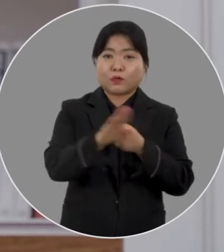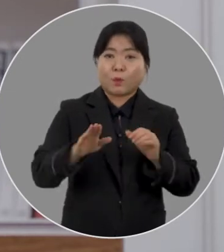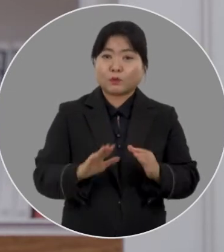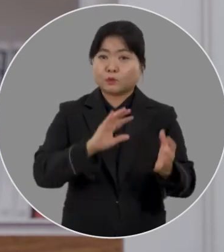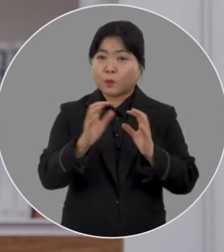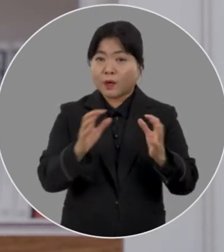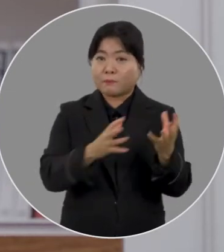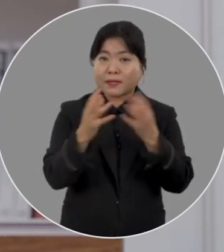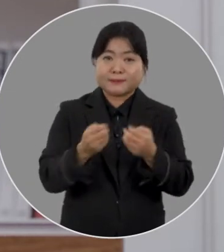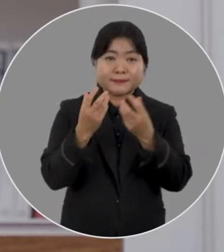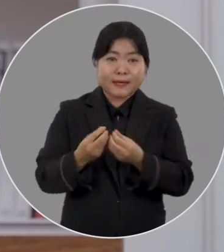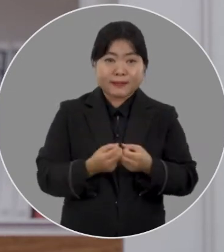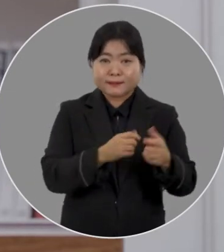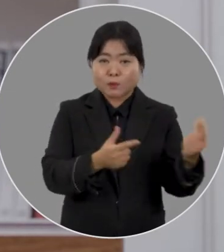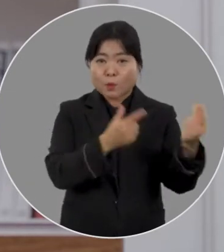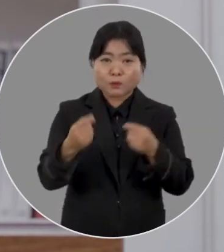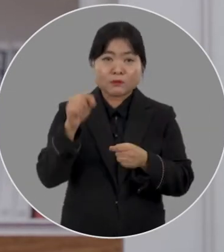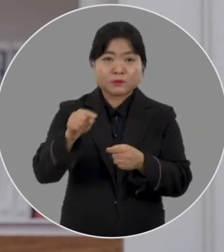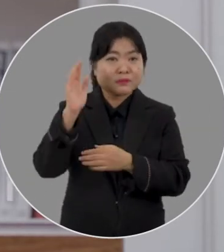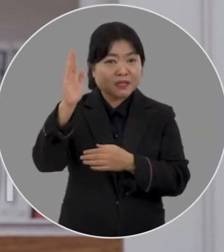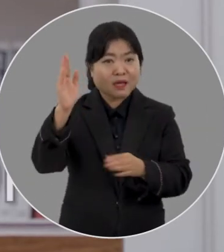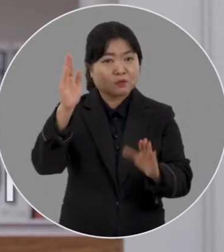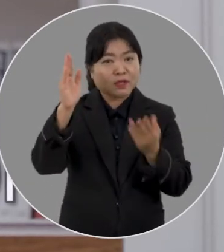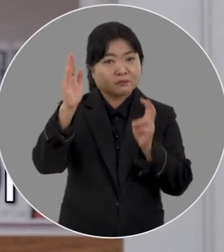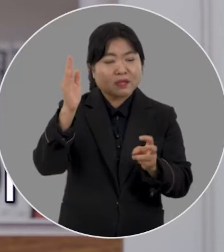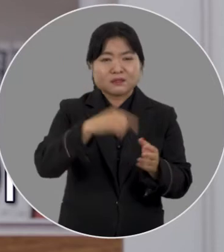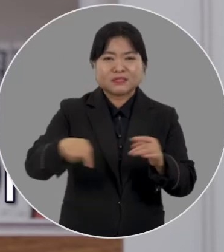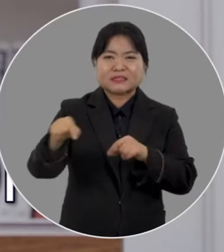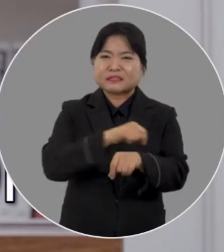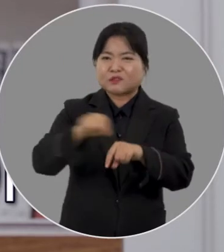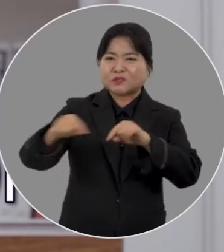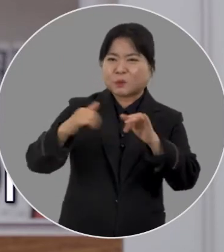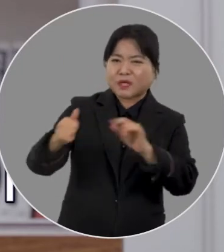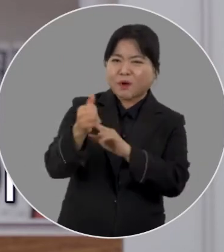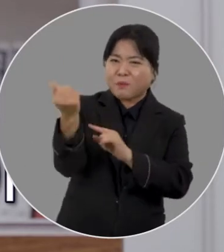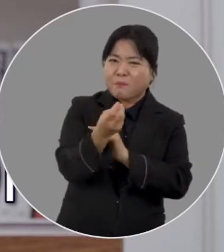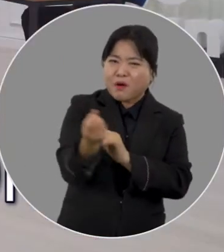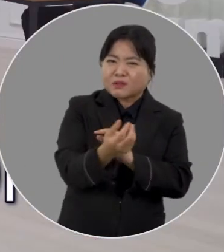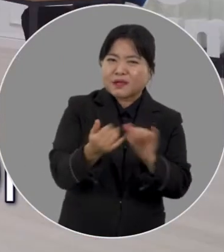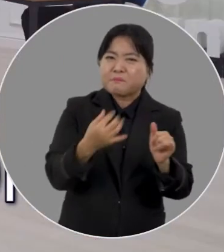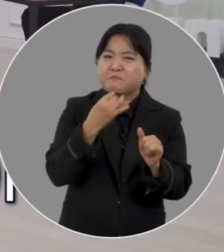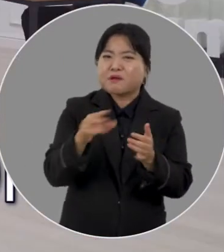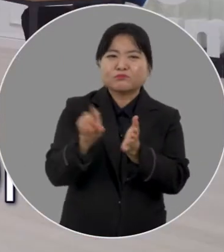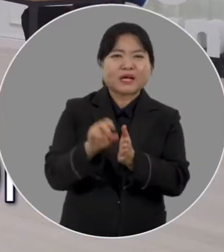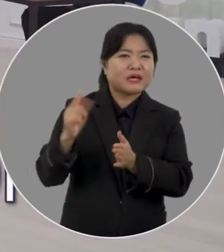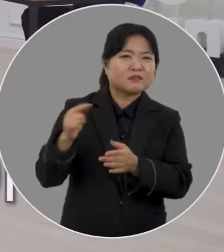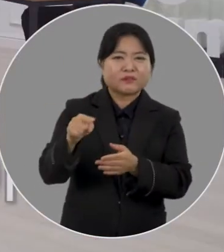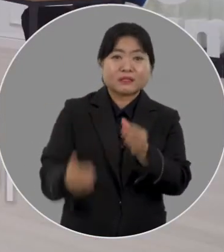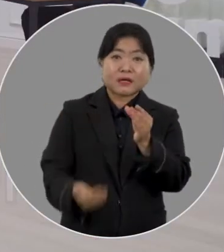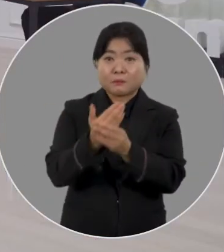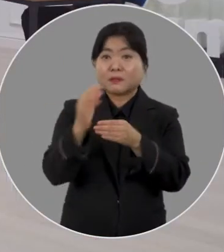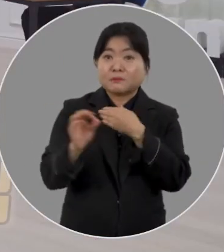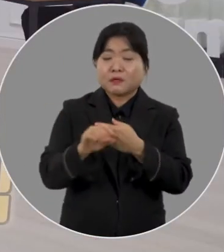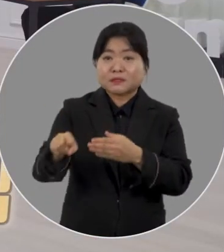이제 오늘 토론하는 많은 사례들에서 공통적으로 얘기하겠지만 이것이 특정 지도자와 몇 명의 문제가 아니었다. 이러한 사건이